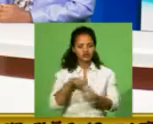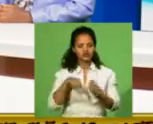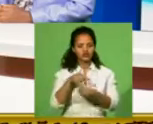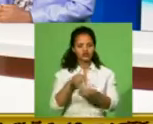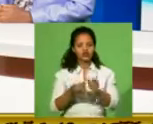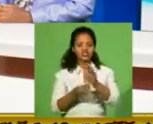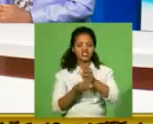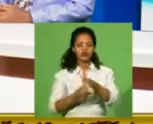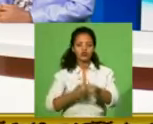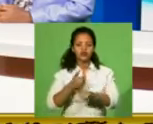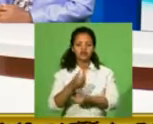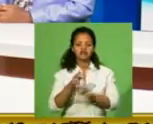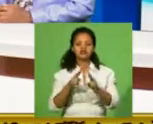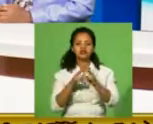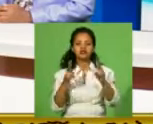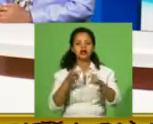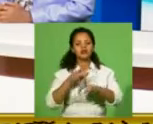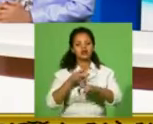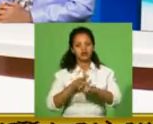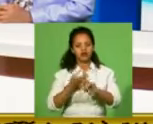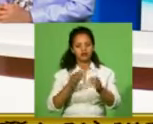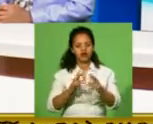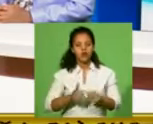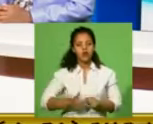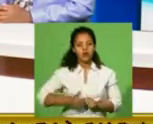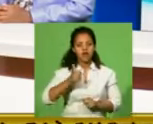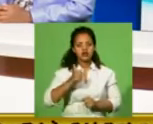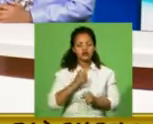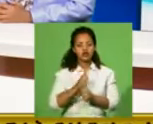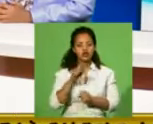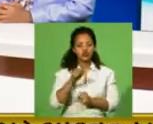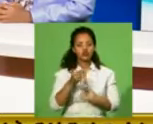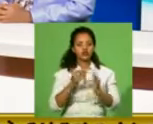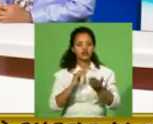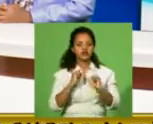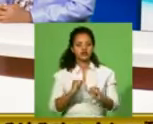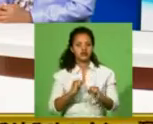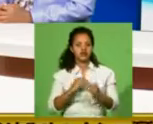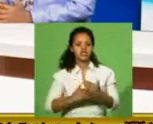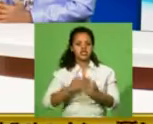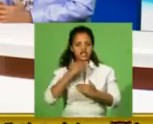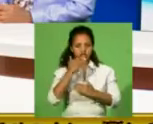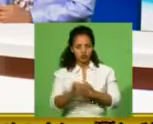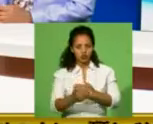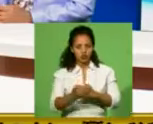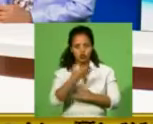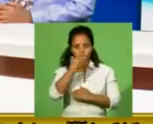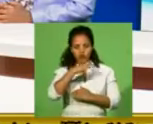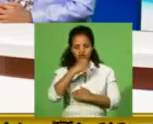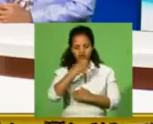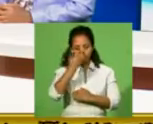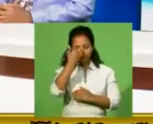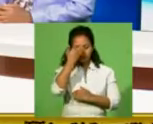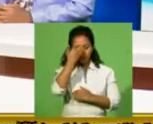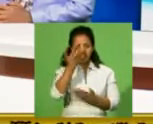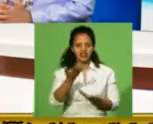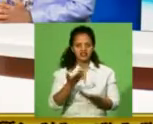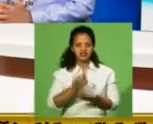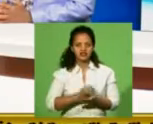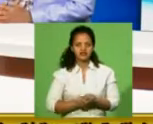ከተጽኖ ማለፍ በጣም ከባድ ነው የሚሆነውና ዋናው ስራ እሱ ነው ሊሆን የሚችለው። ቀጥሎ እንግዲህ ሙቀት መለካት